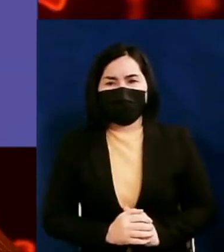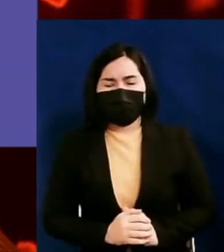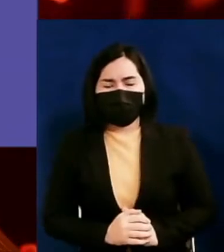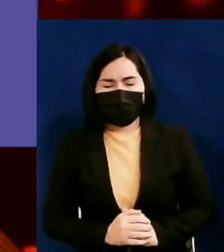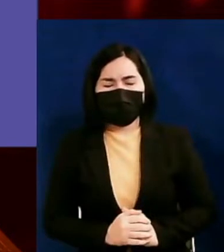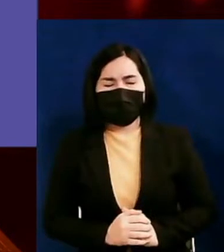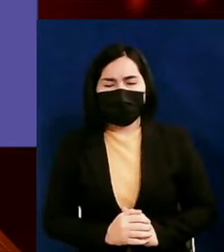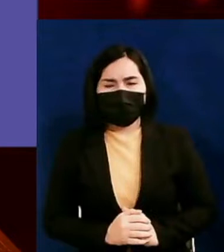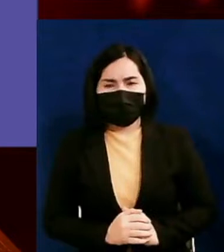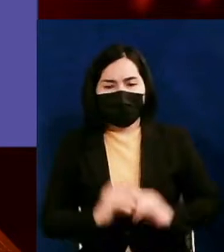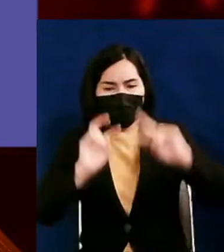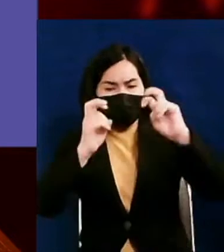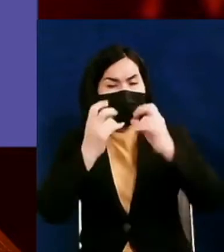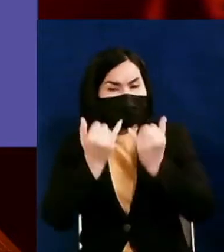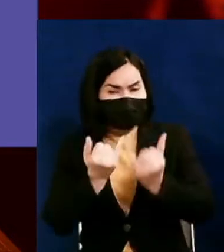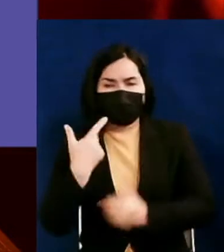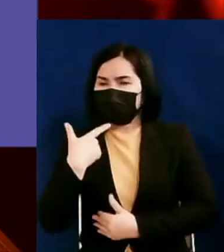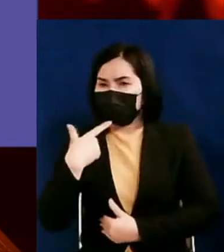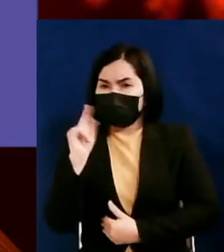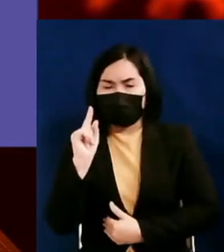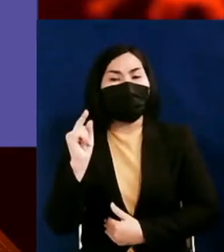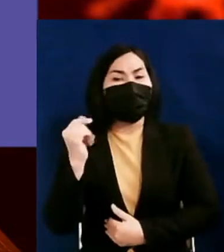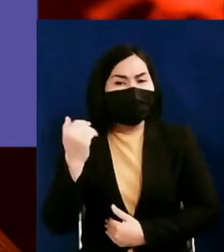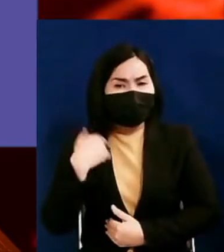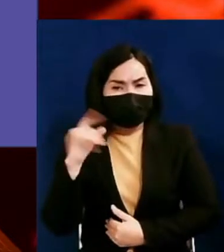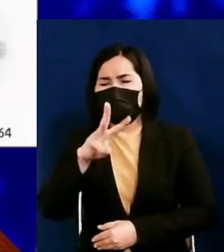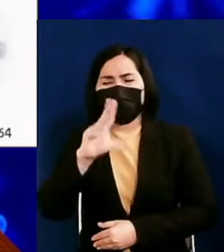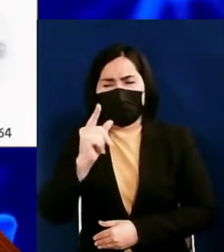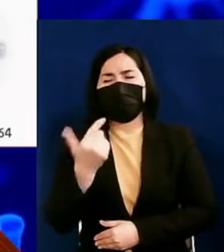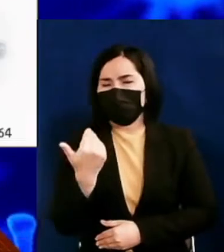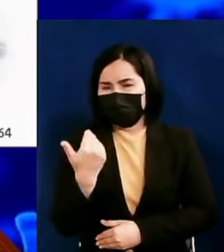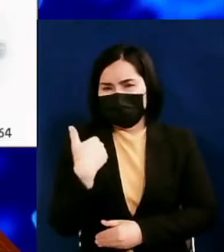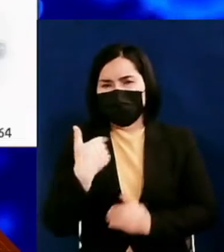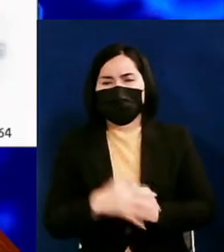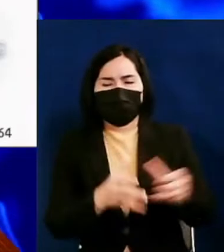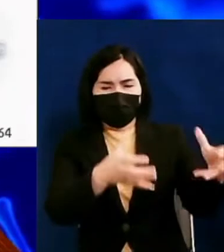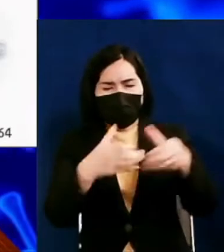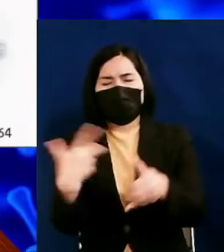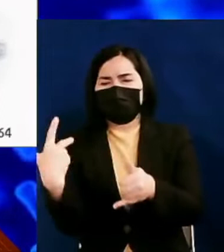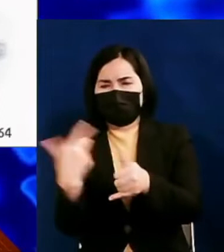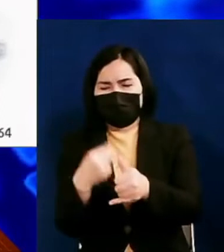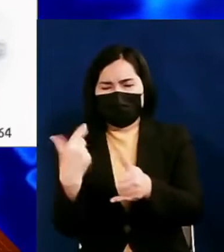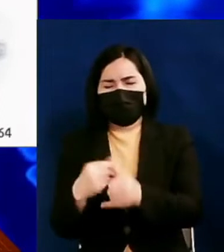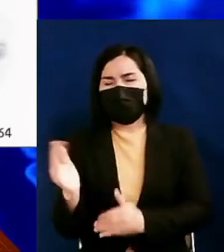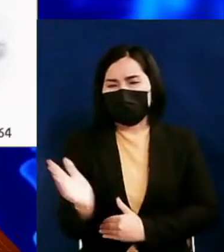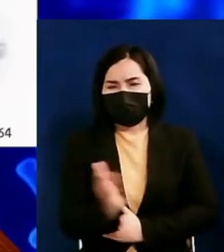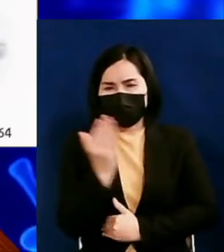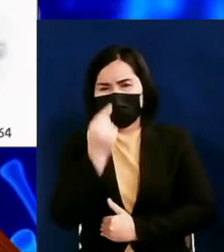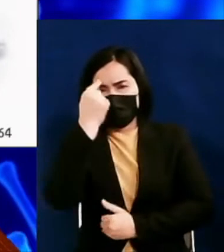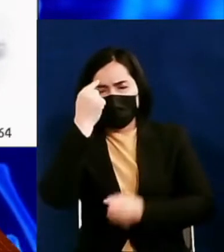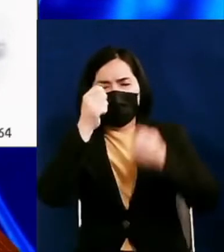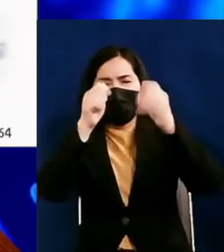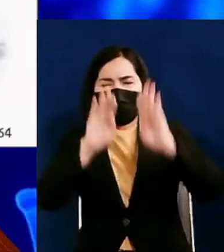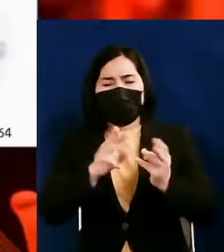4ตุลาคมนี้ย้ำต้องได้รับความยินยอมจากผู้ปกครองด้านการเปิดประเทศต้องประเมินอีกครั้งสิ้นเดือนกันยาย